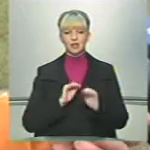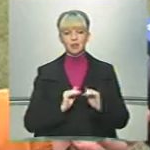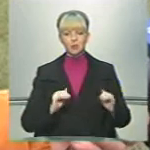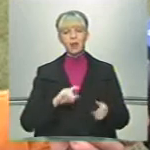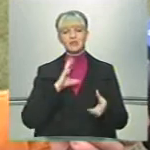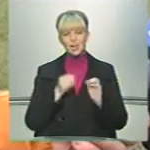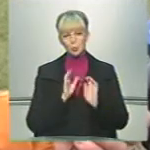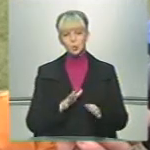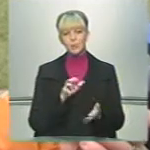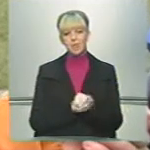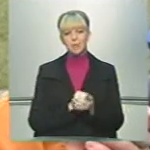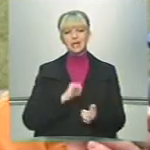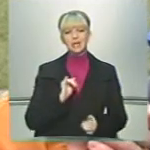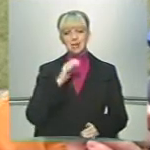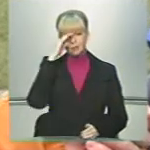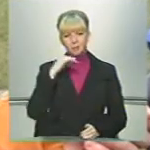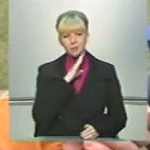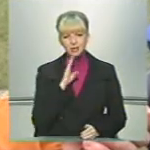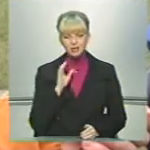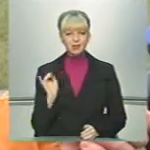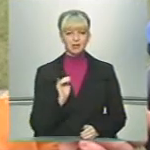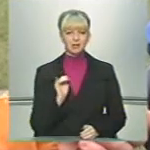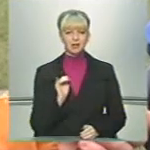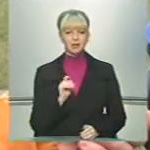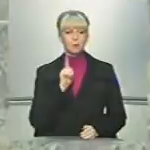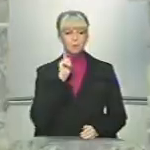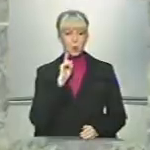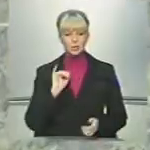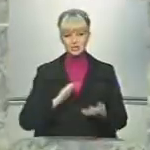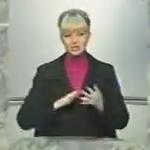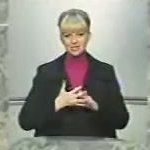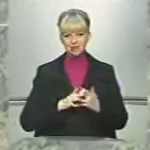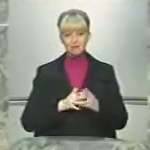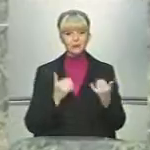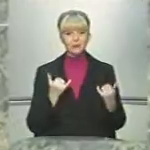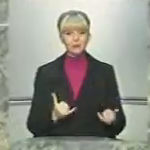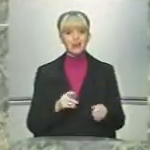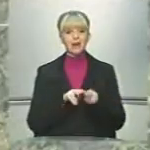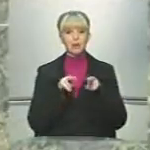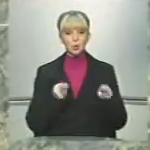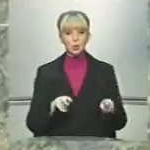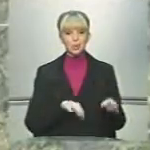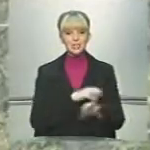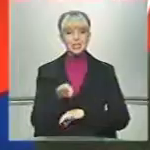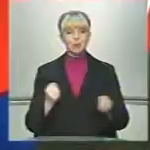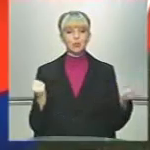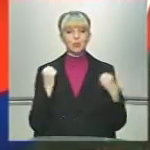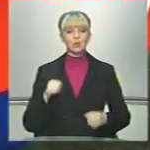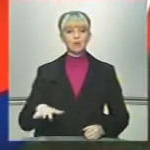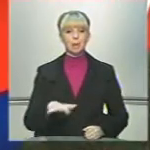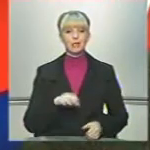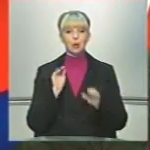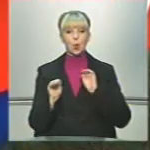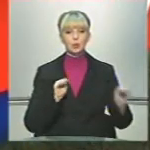що тут взагалі будуть займатися і батьки, і молодь села. Нині за аналогічною схемою спортивний